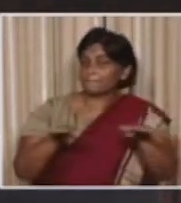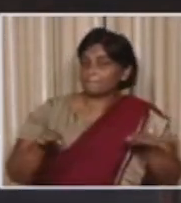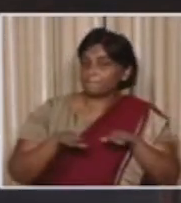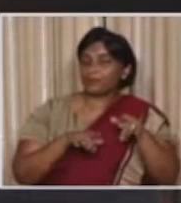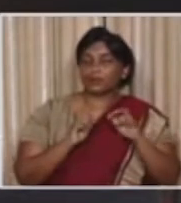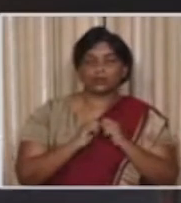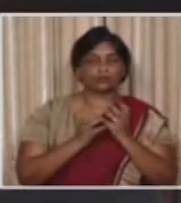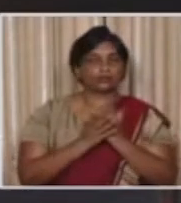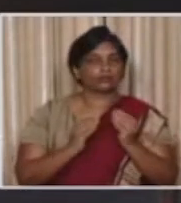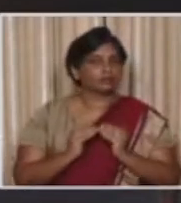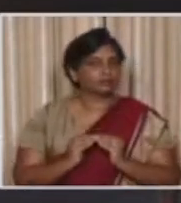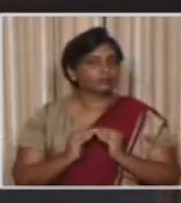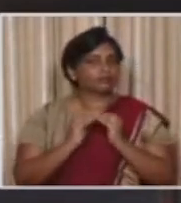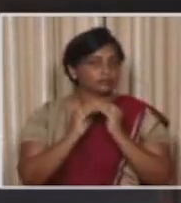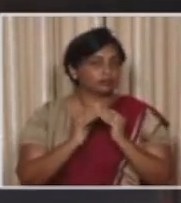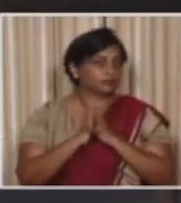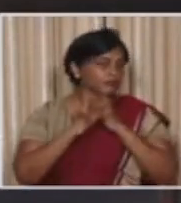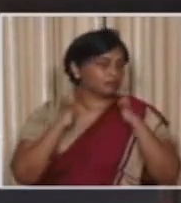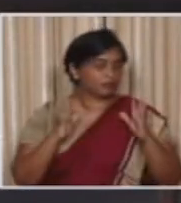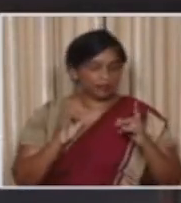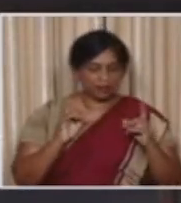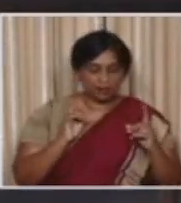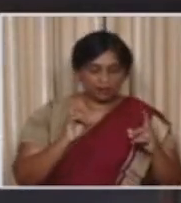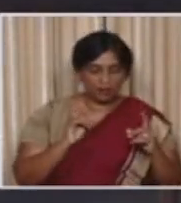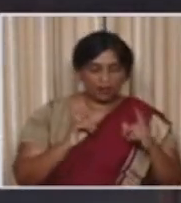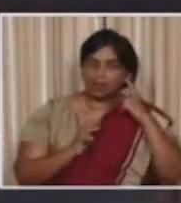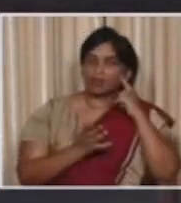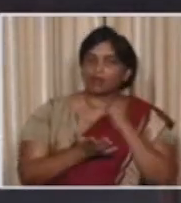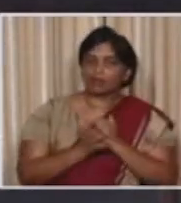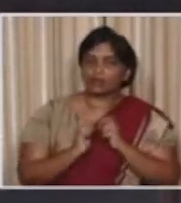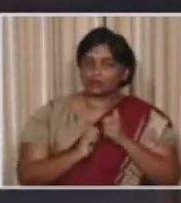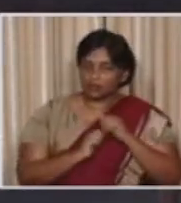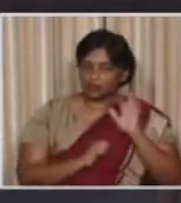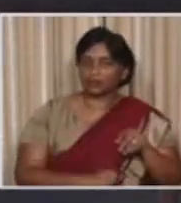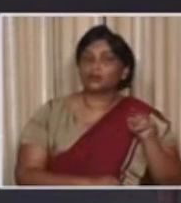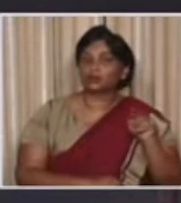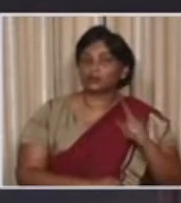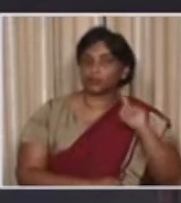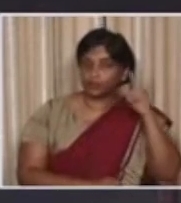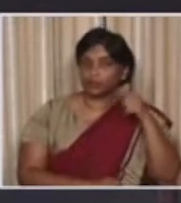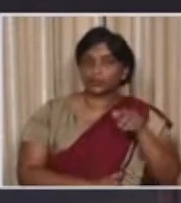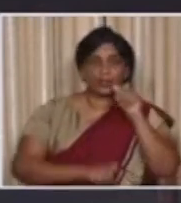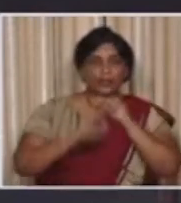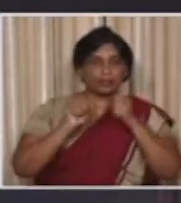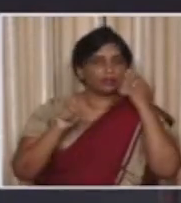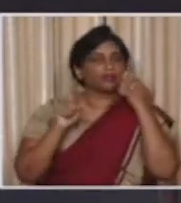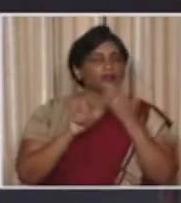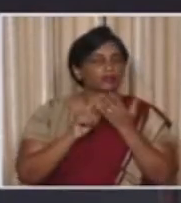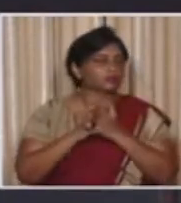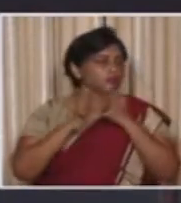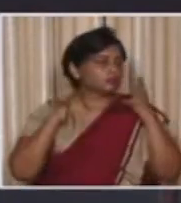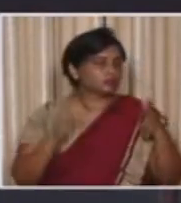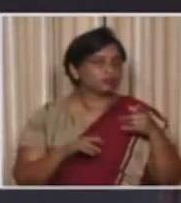මේ අර්බුදයෙන් ගොඩ එන්නට තිබෙන විශාල භයානක අමාරු තත්ත්වයක තිබෙන්නේ. දැන් මුලින්ම මේ ඖෂධ පිළිබඳව මහා